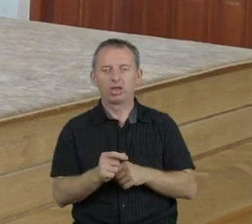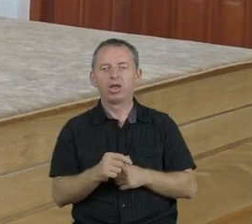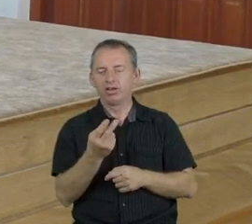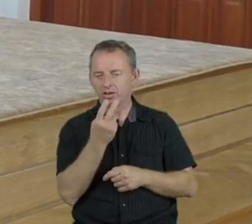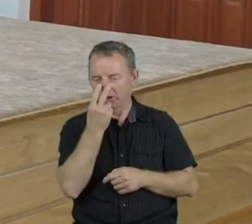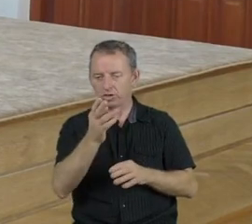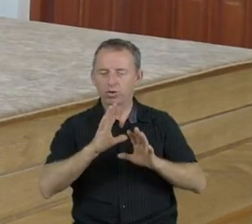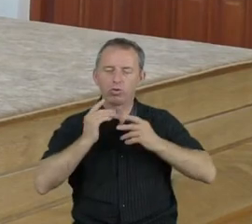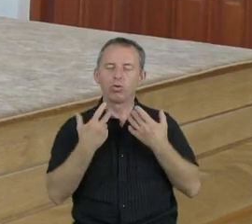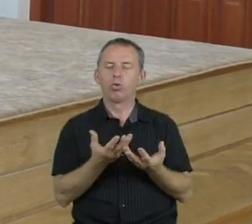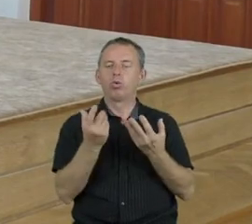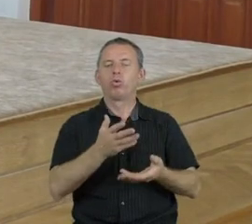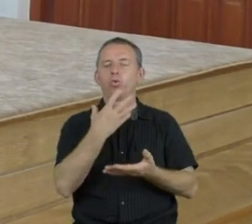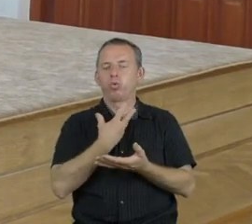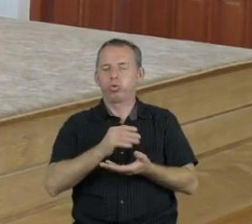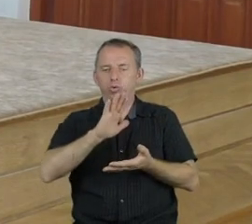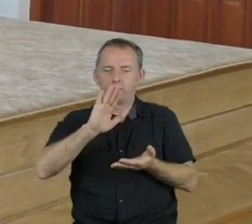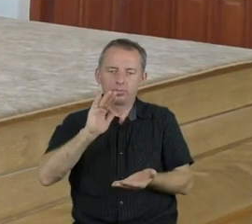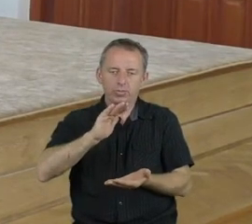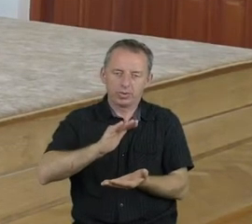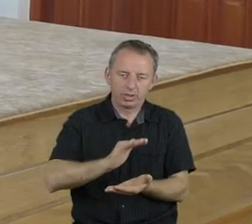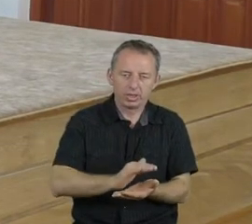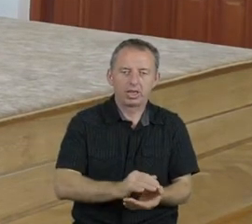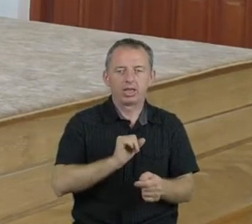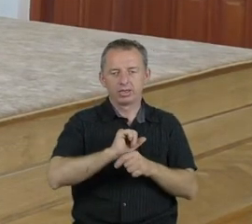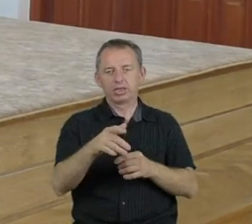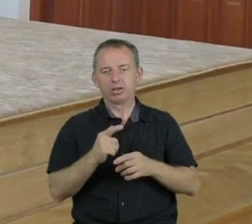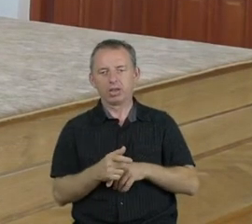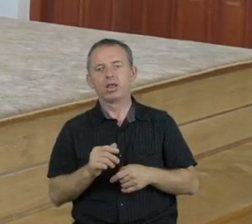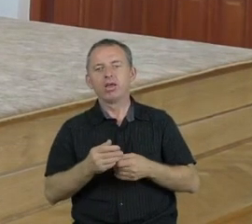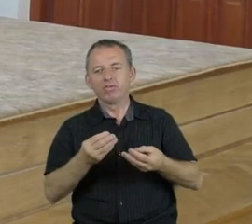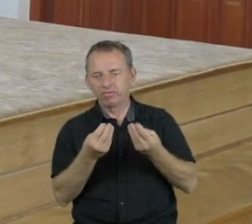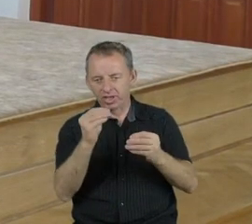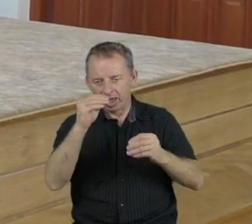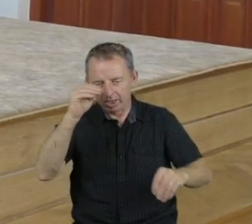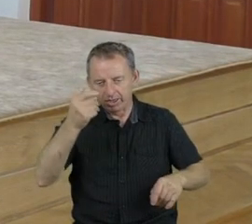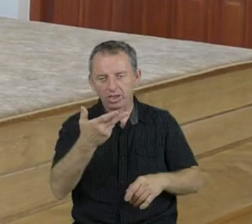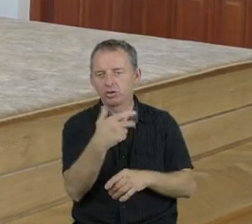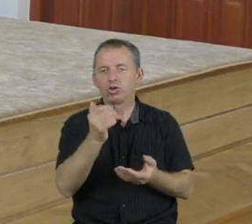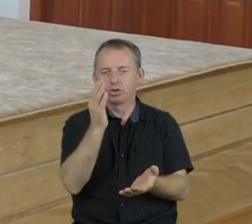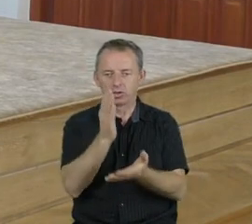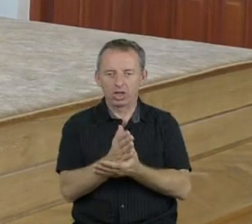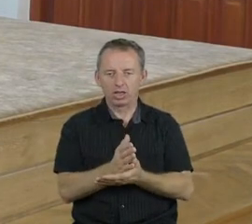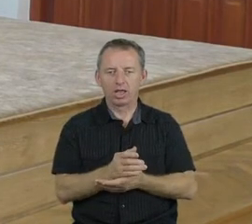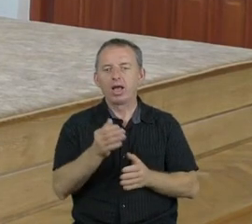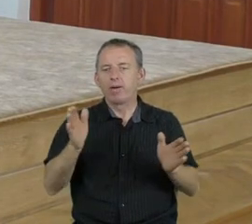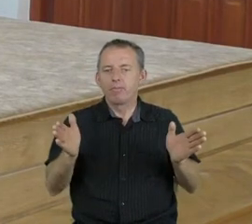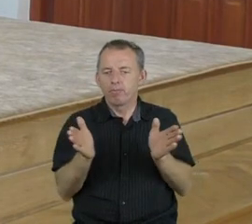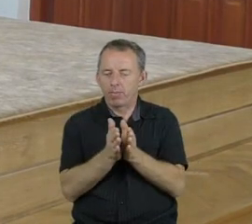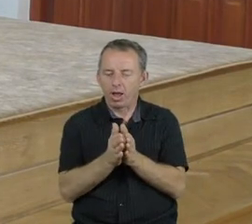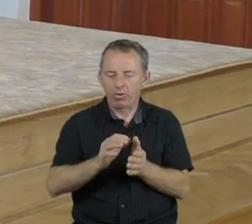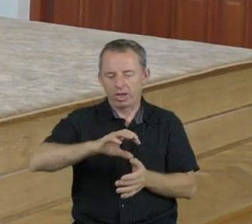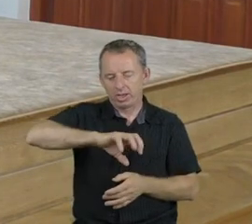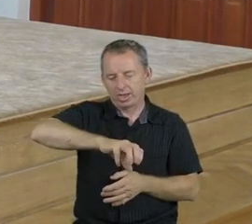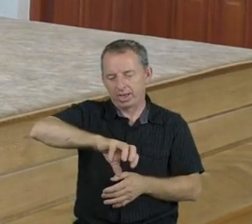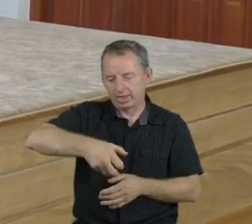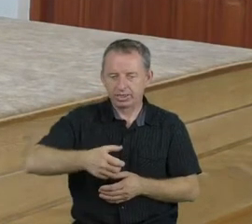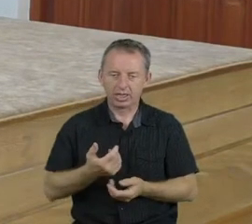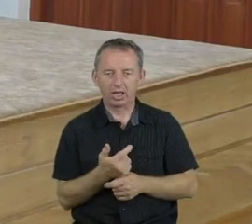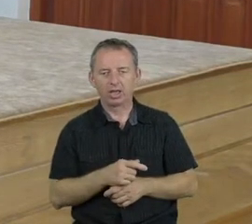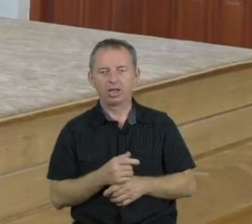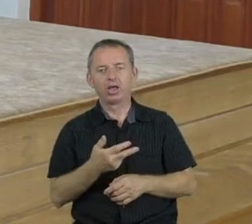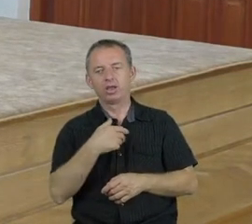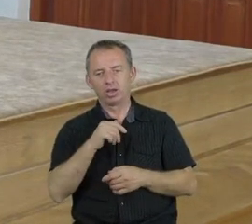zelżały, a więc jest nas więcej niż tylko maleńka garstka, na